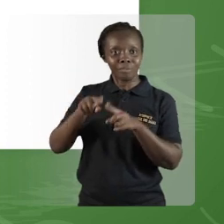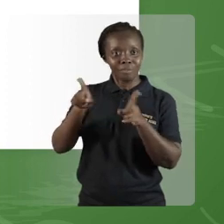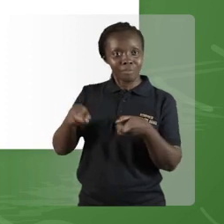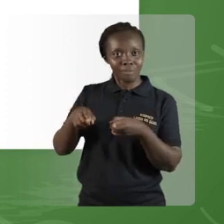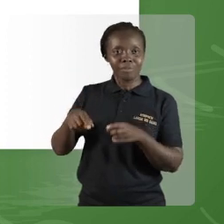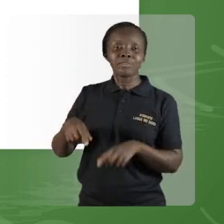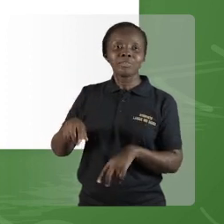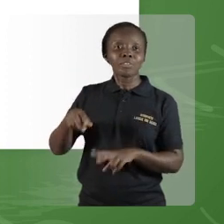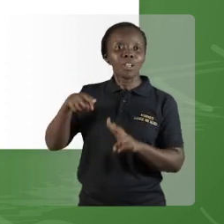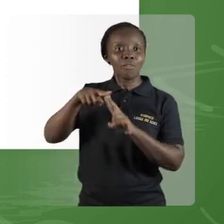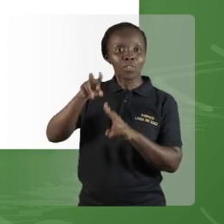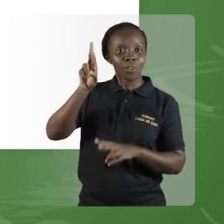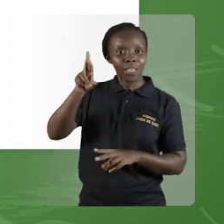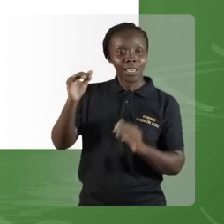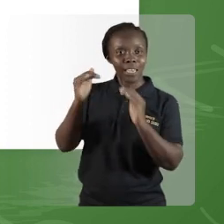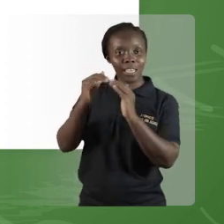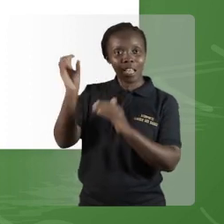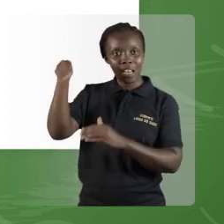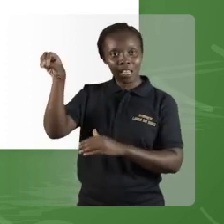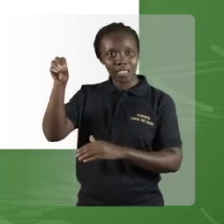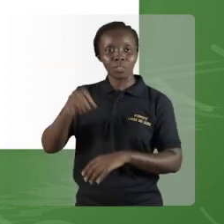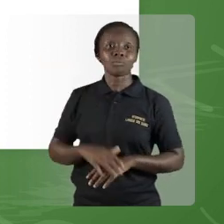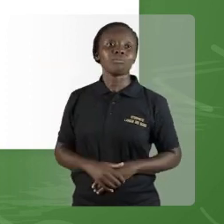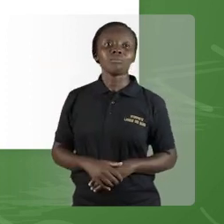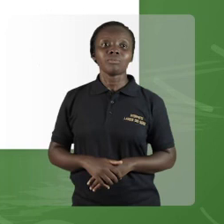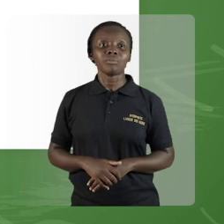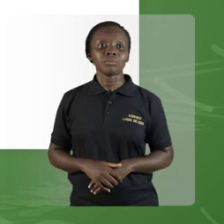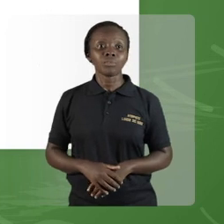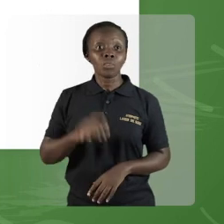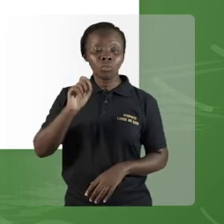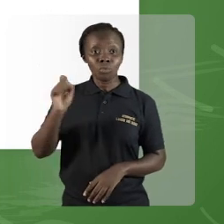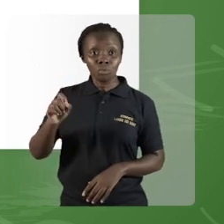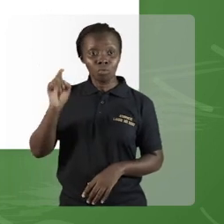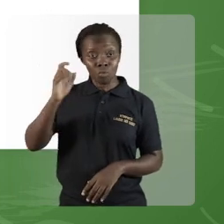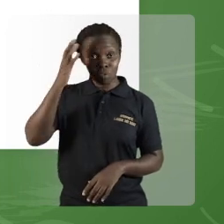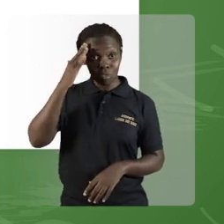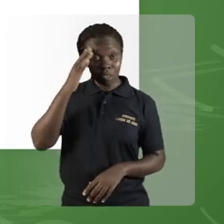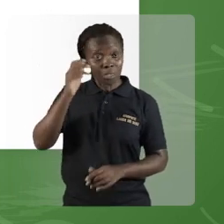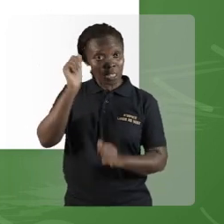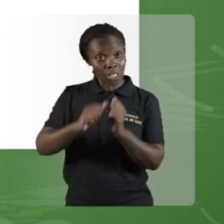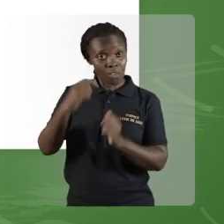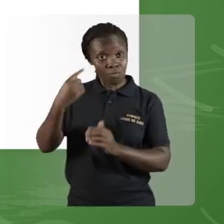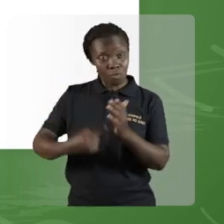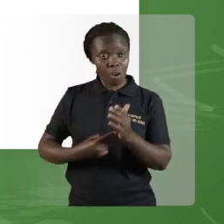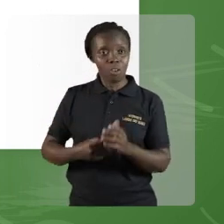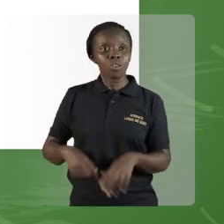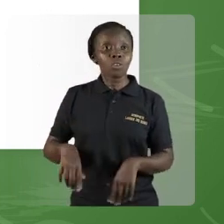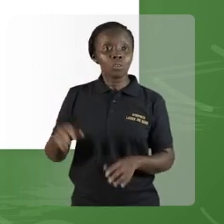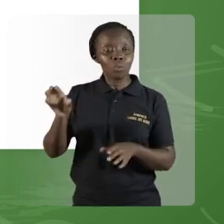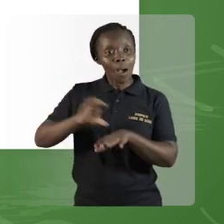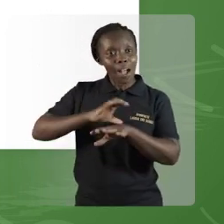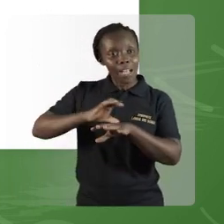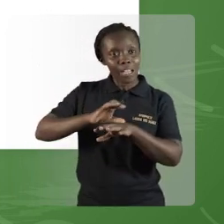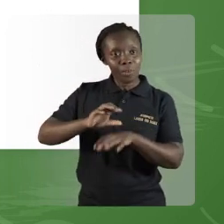Nous allons exprimer chacun des moments et vous devez le savoir. Chaque fois qu'on doit calculer le moment d'une force, il faut choisir